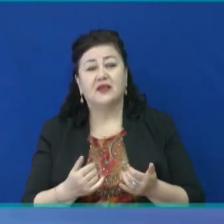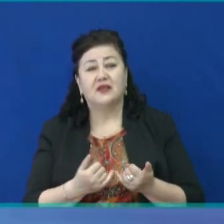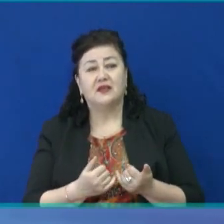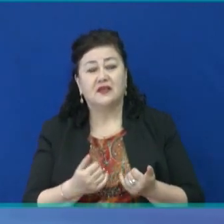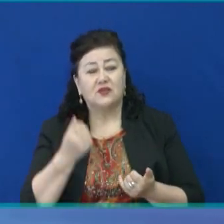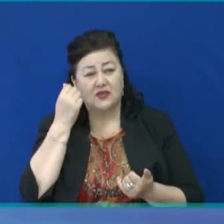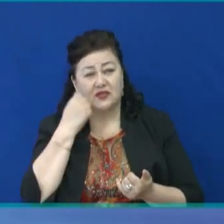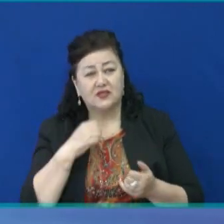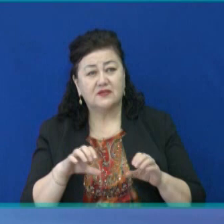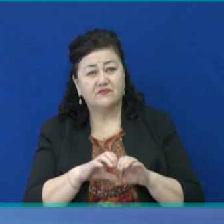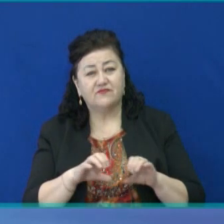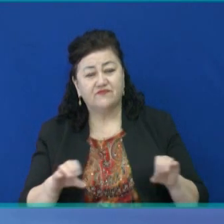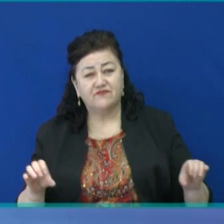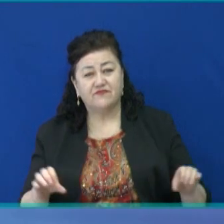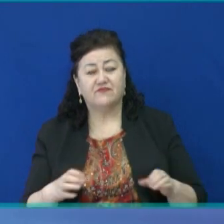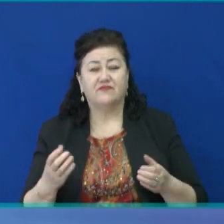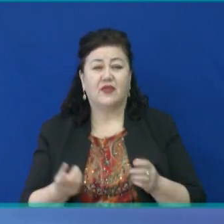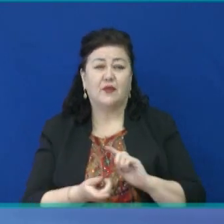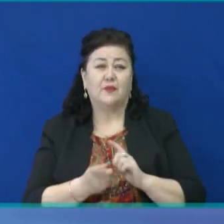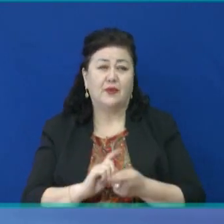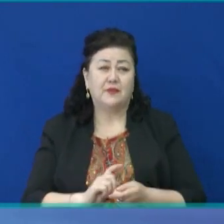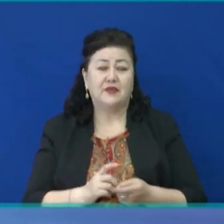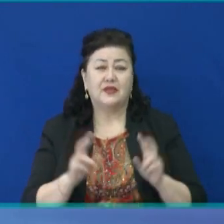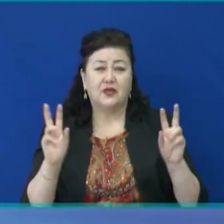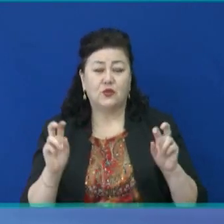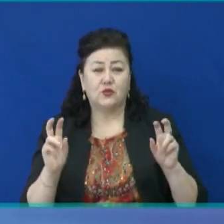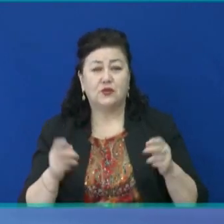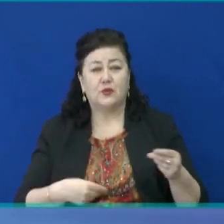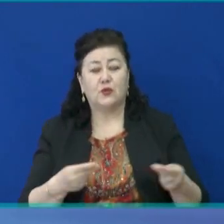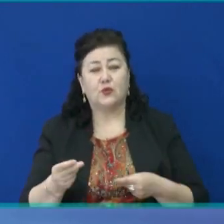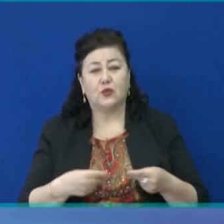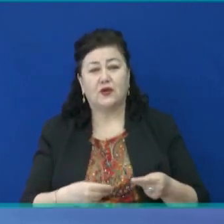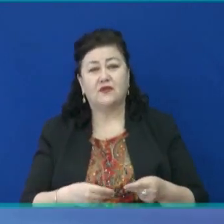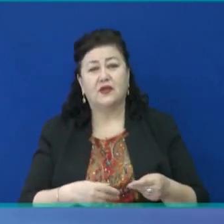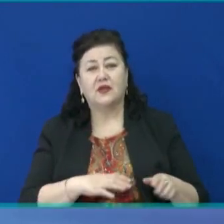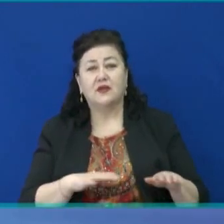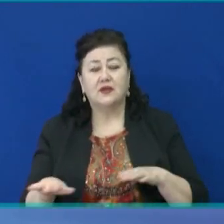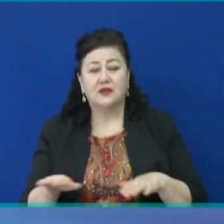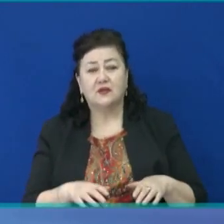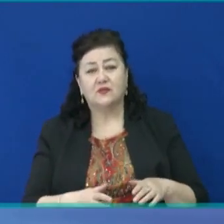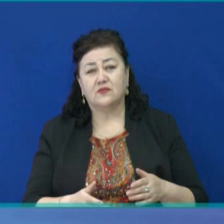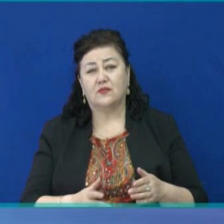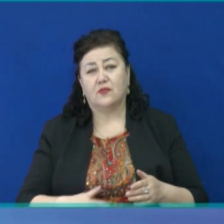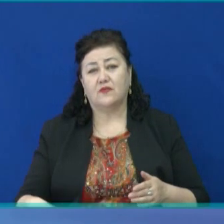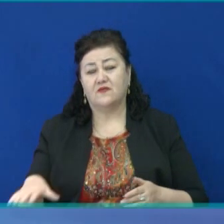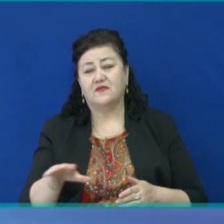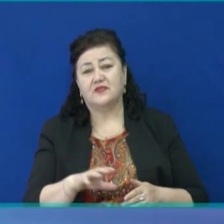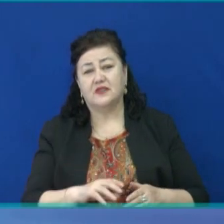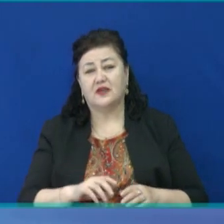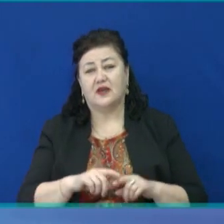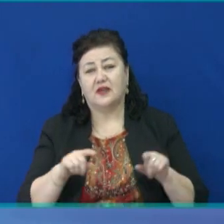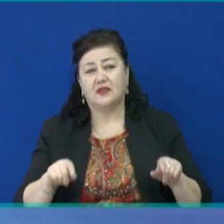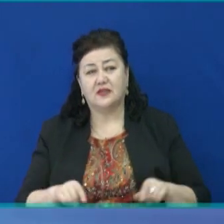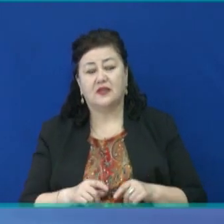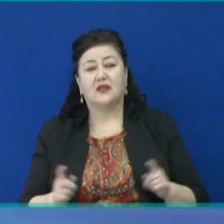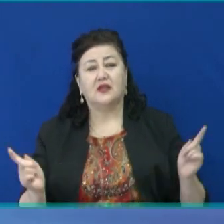не менее чем на 15%. На эту тему руководитель департамента Комитета регулирования естественных монополий провел встречу с